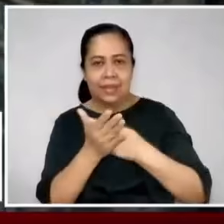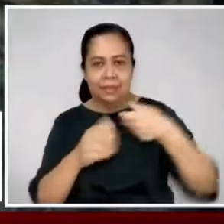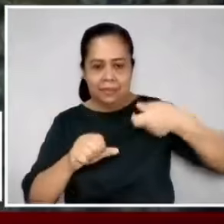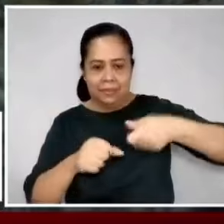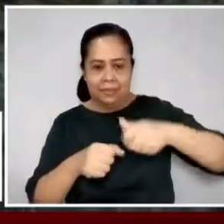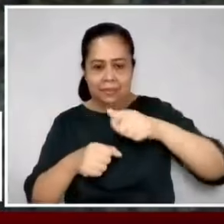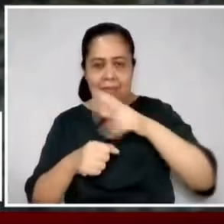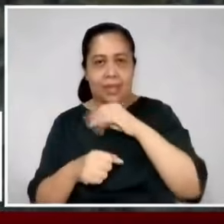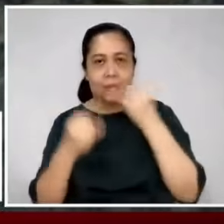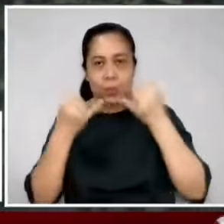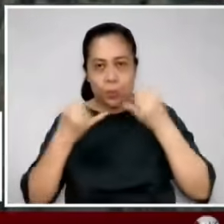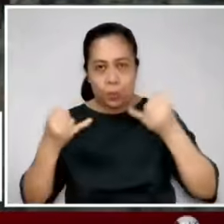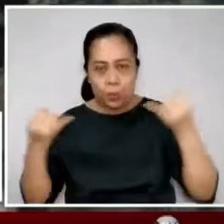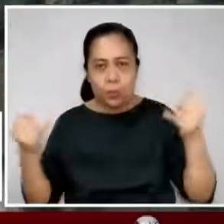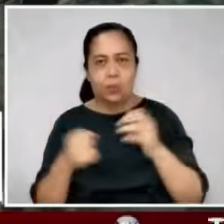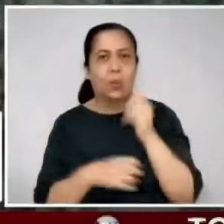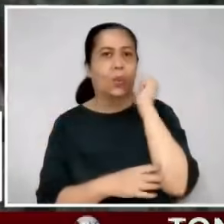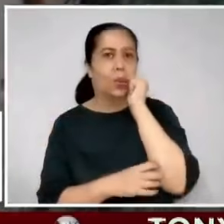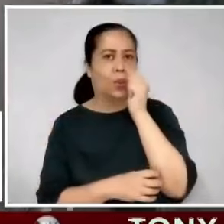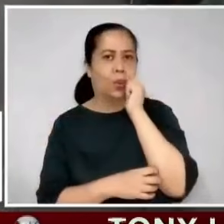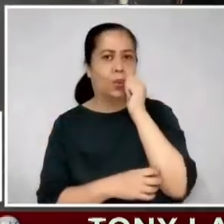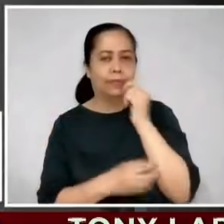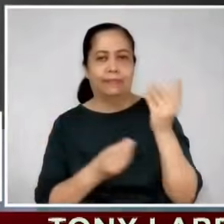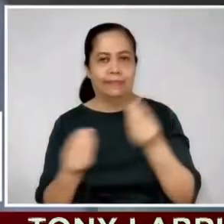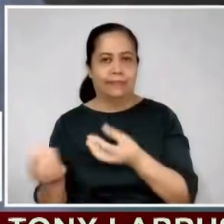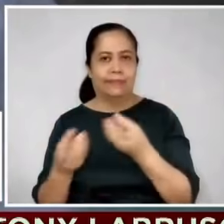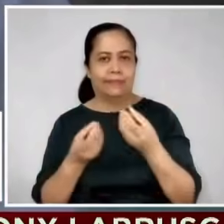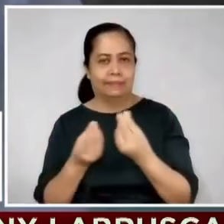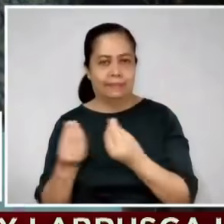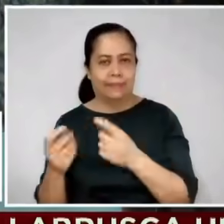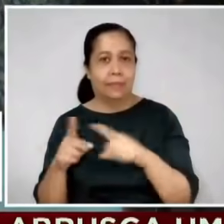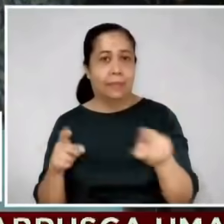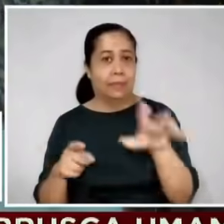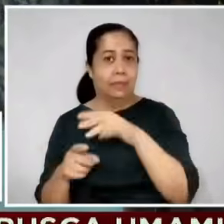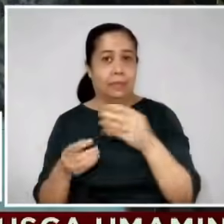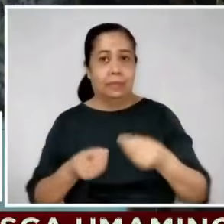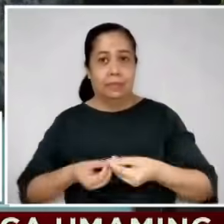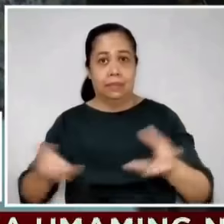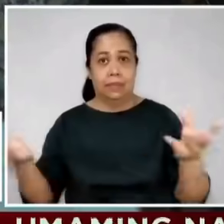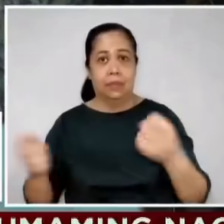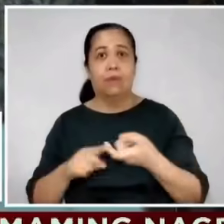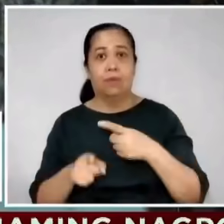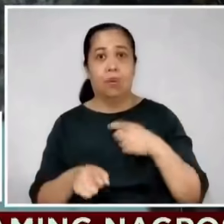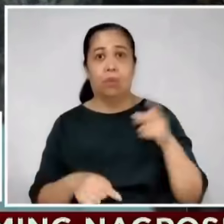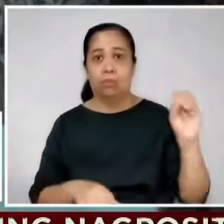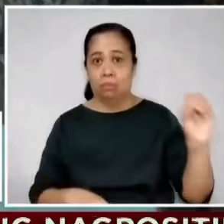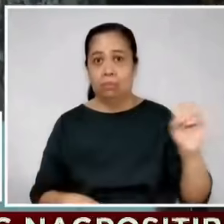noodles. Araw-araw umano nila itong ginagawa at ang mga ipinamimigay ay galing din sa mga